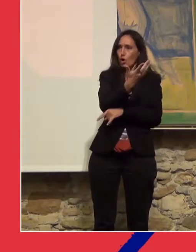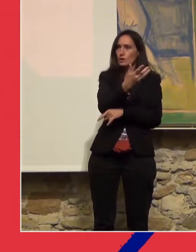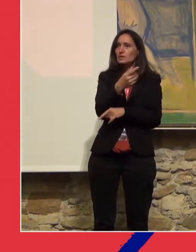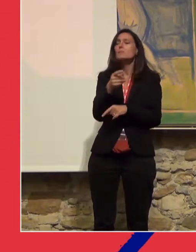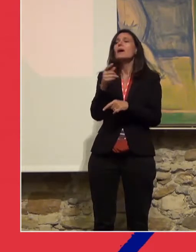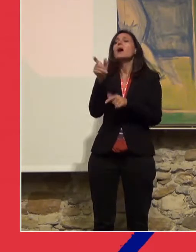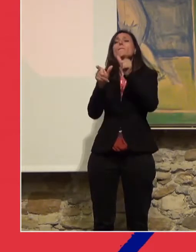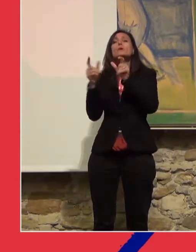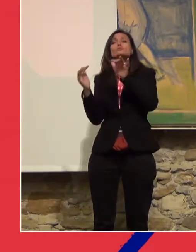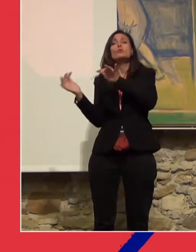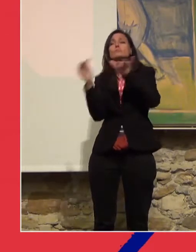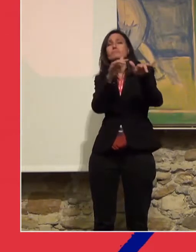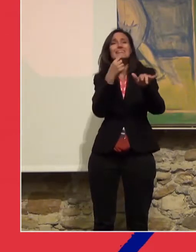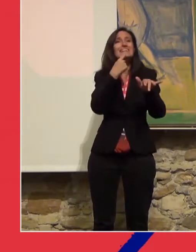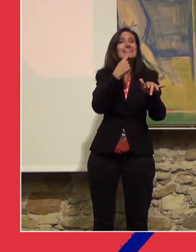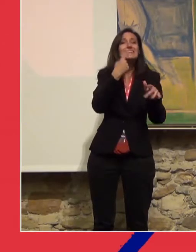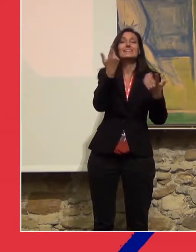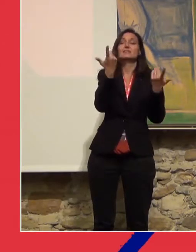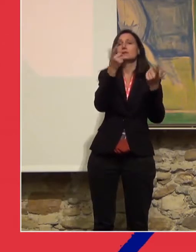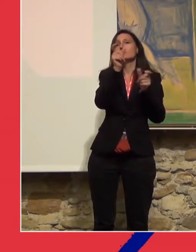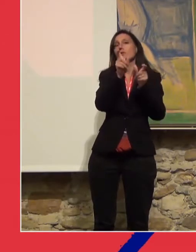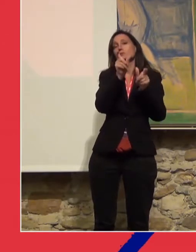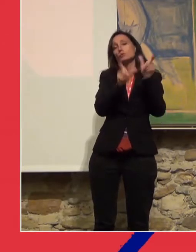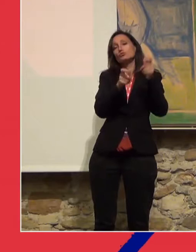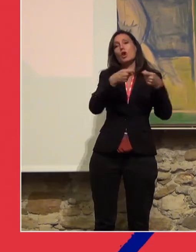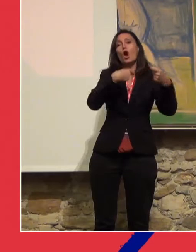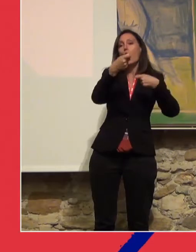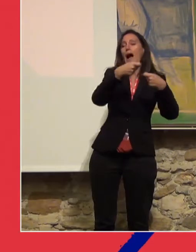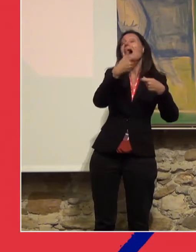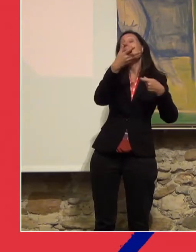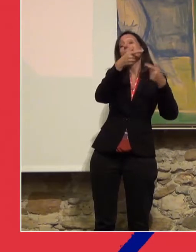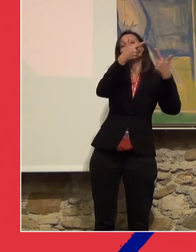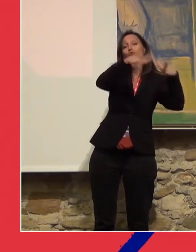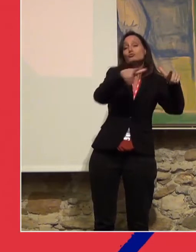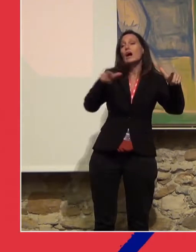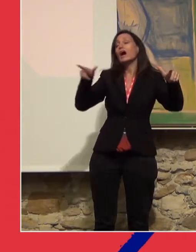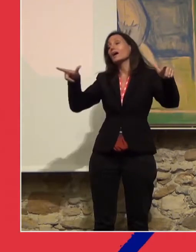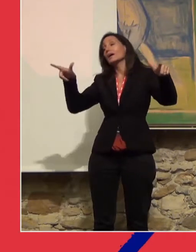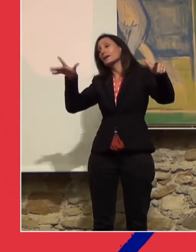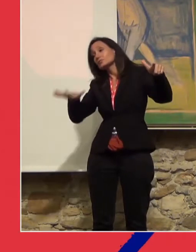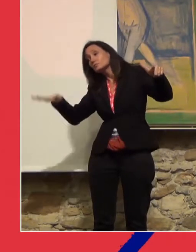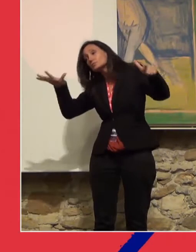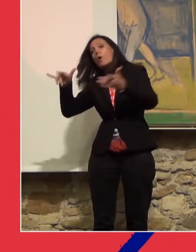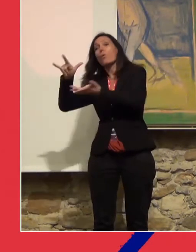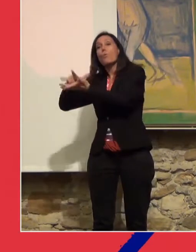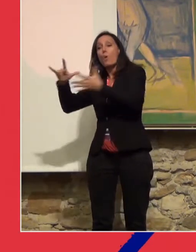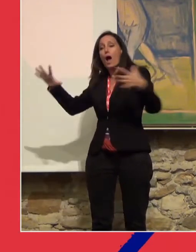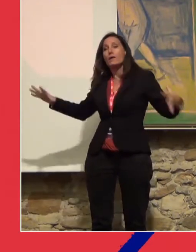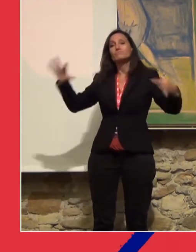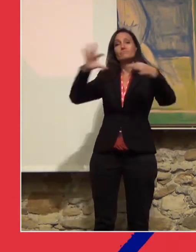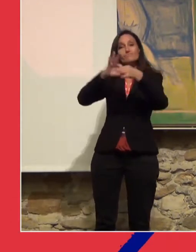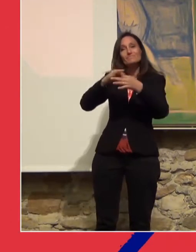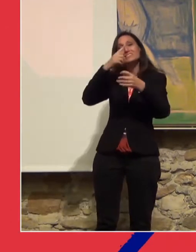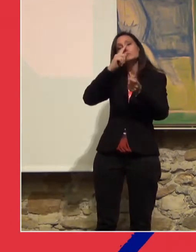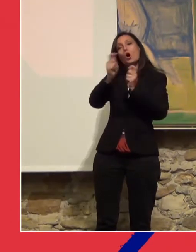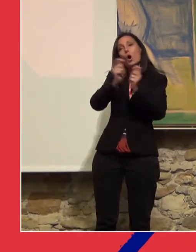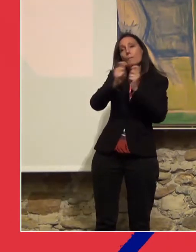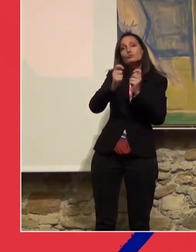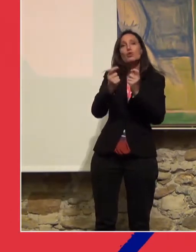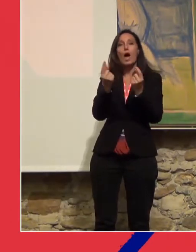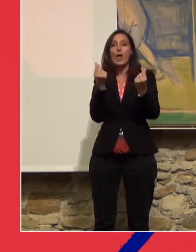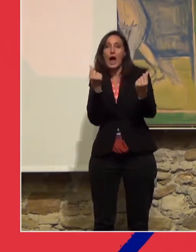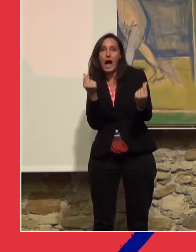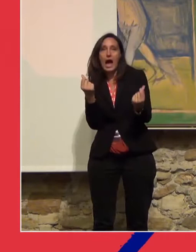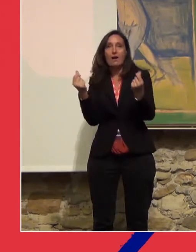e imprenditoriali che uniscono questi due territori. Le strade di Bergamo